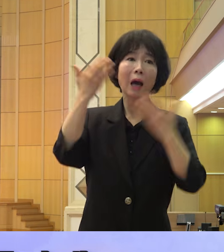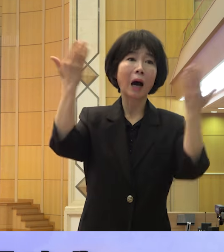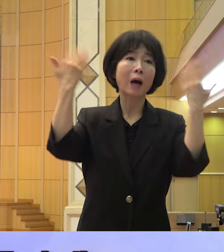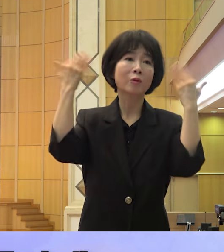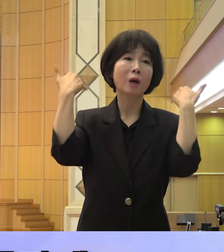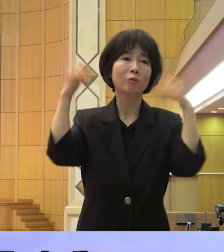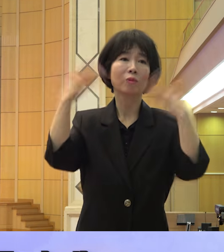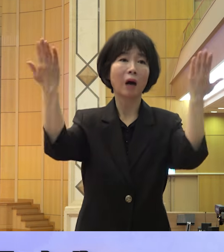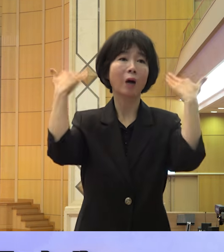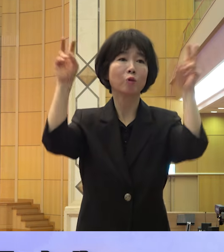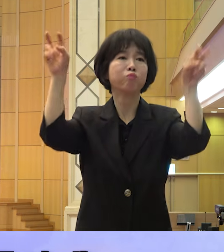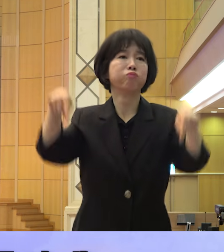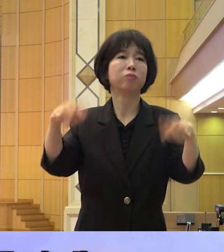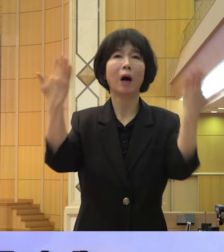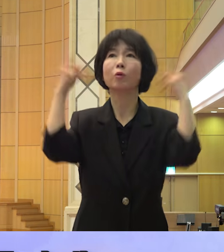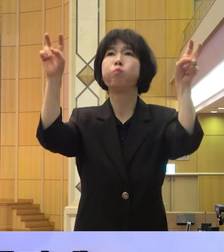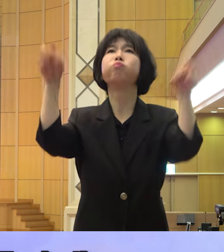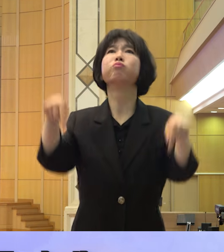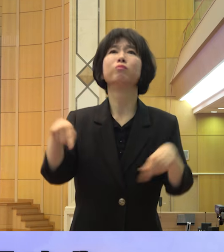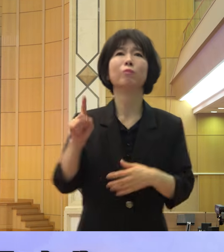그런지 그냥